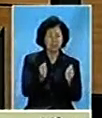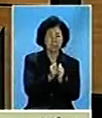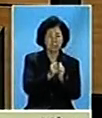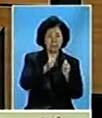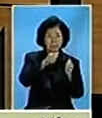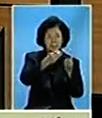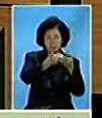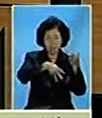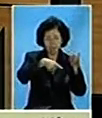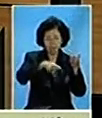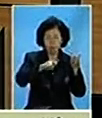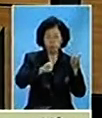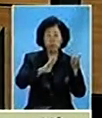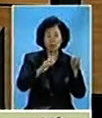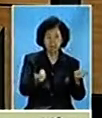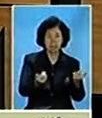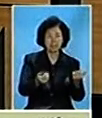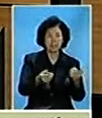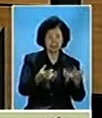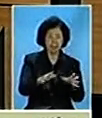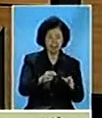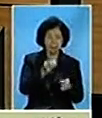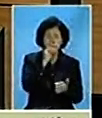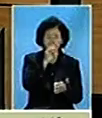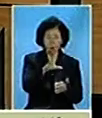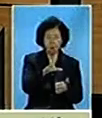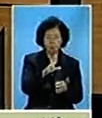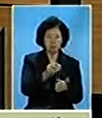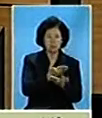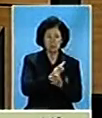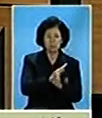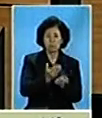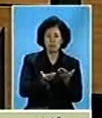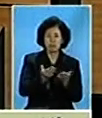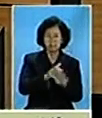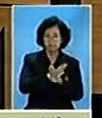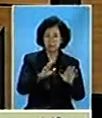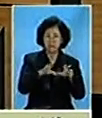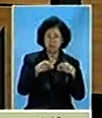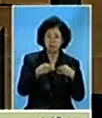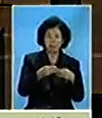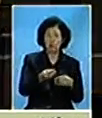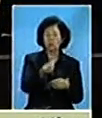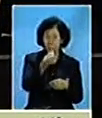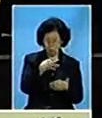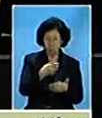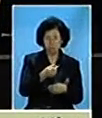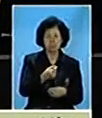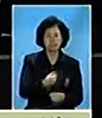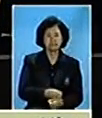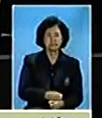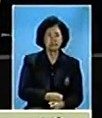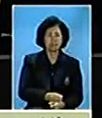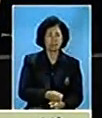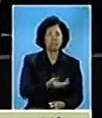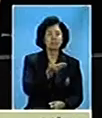นี้ก็กรุณาบอกหรือถ้าไม่เห็นด้วยกับร่างฉบับนี้ก็กรุณาบอกด้วยขอบคุณนะ กรรมาธิการที่มาจากภาคประ